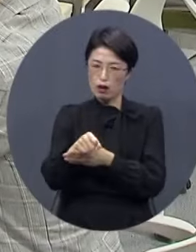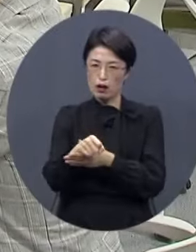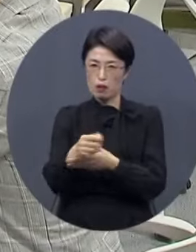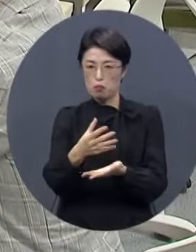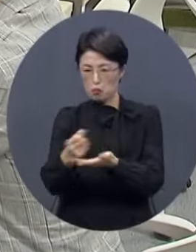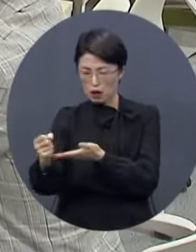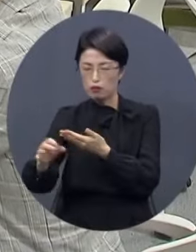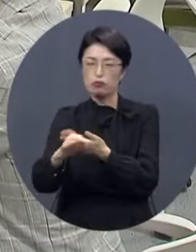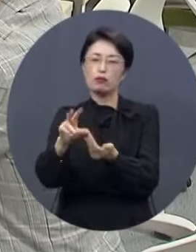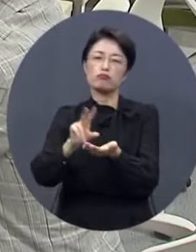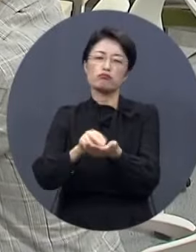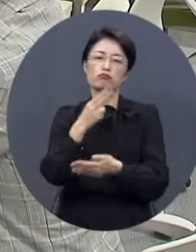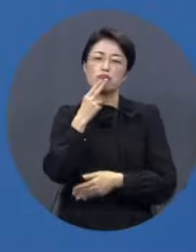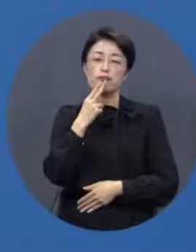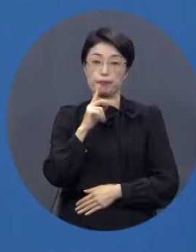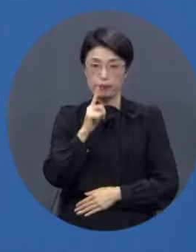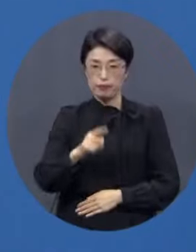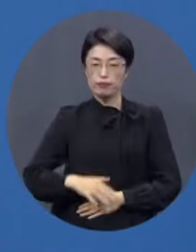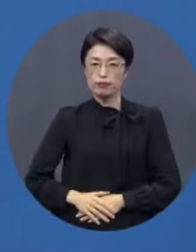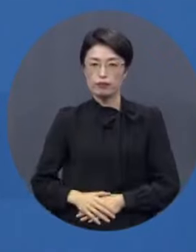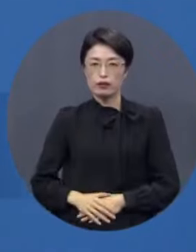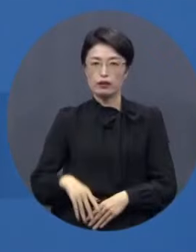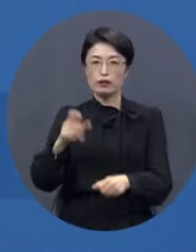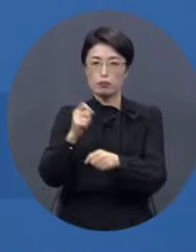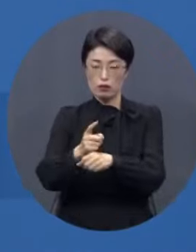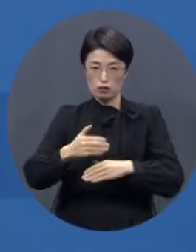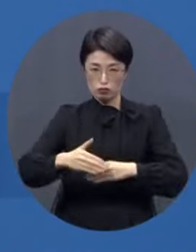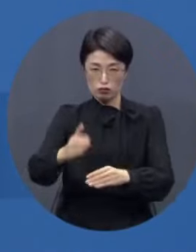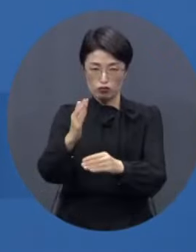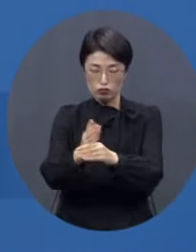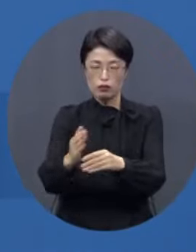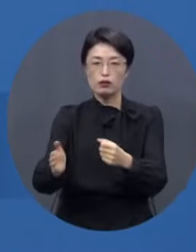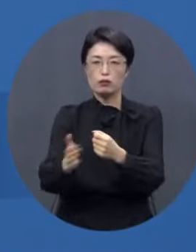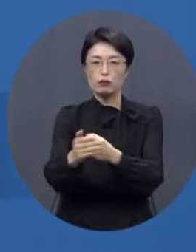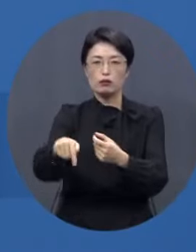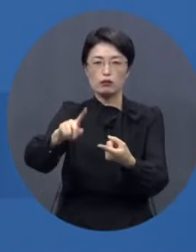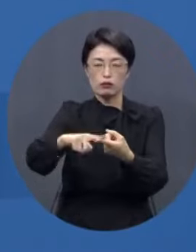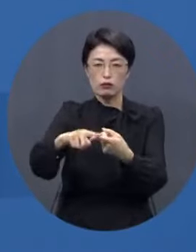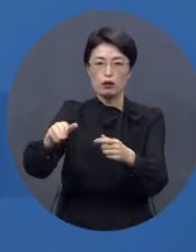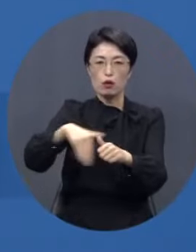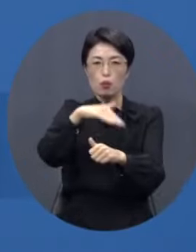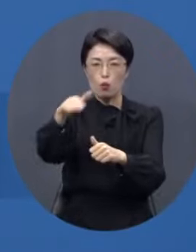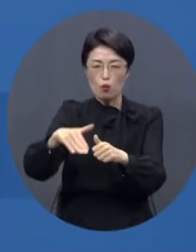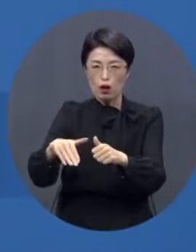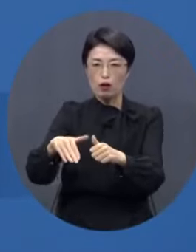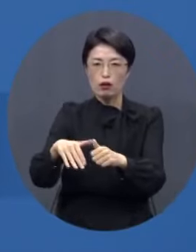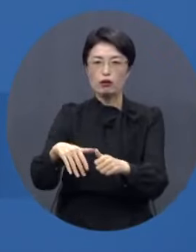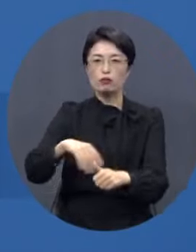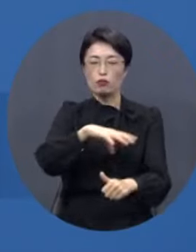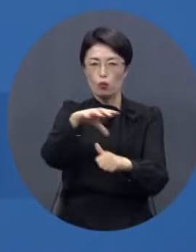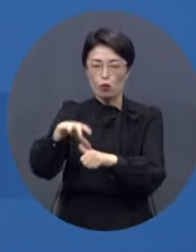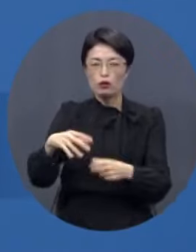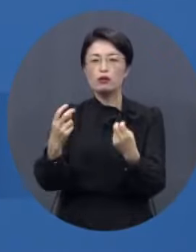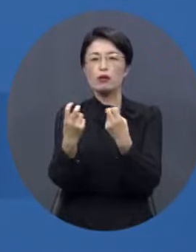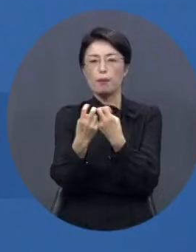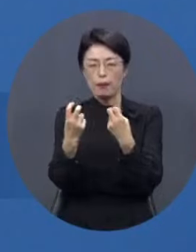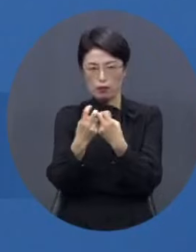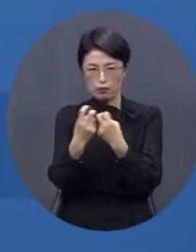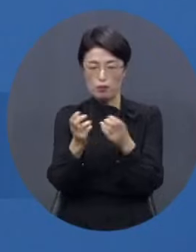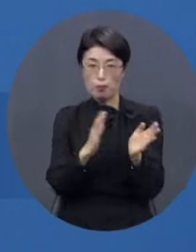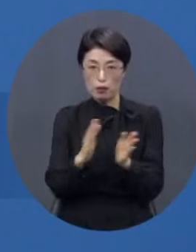문제가 없다는 것입니다. 이미 이루어졌기 때문에 이거에 대해서 환경 보전 방안을 마련을 하고